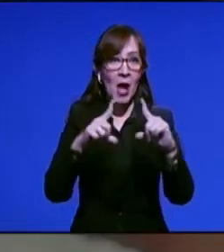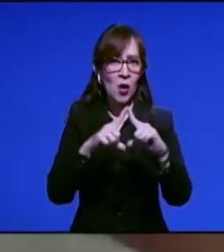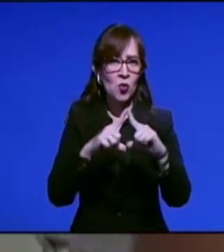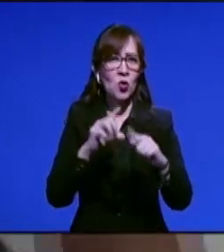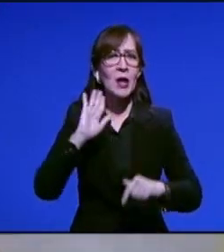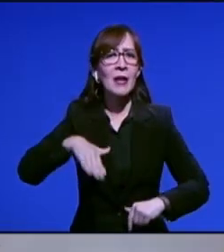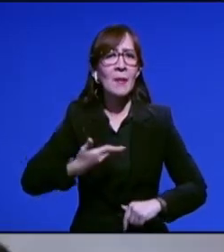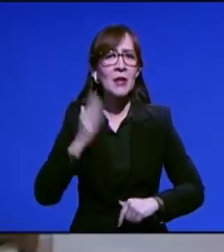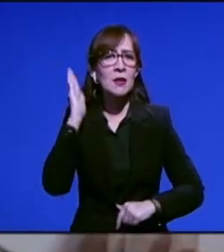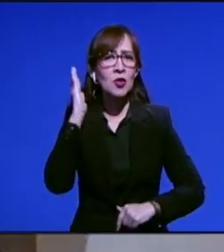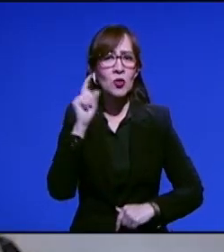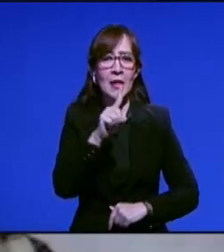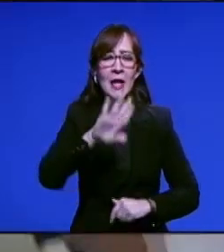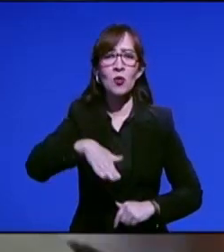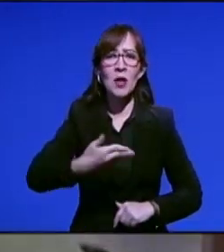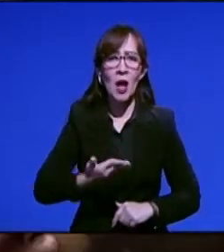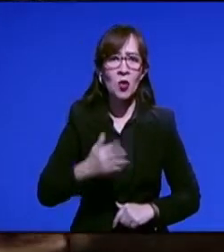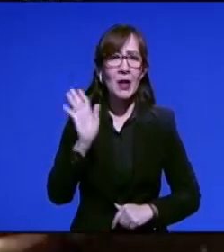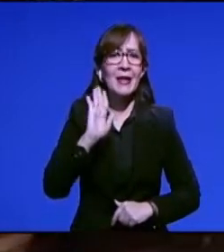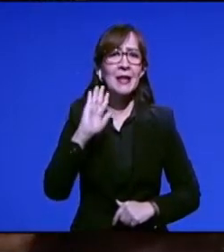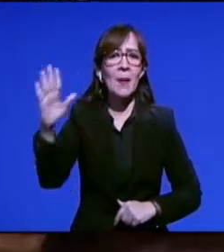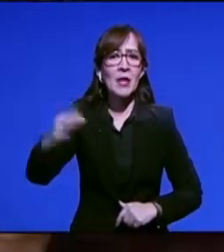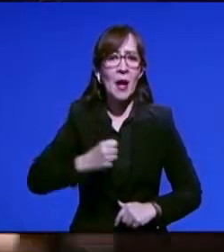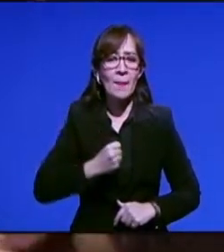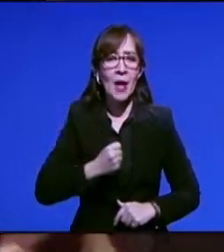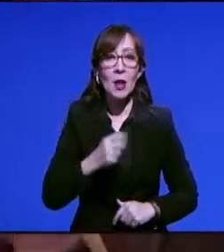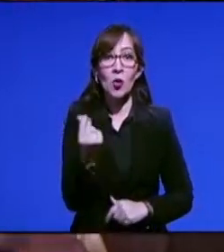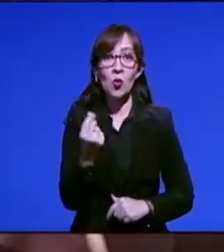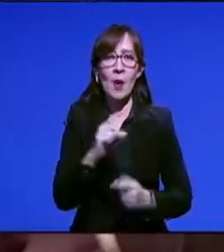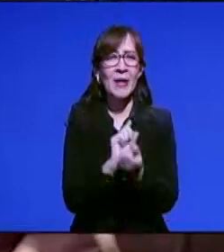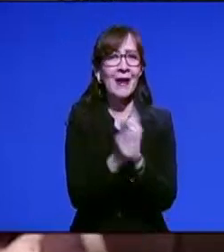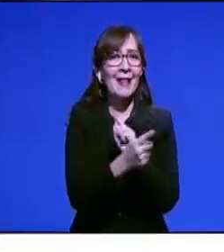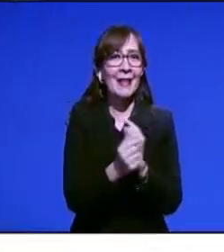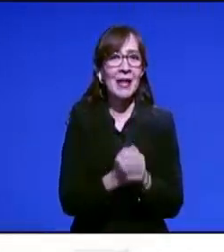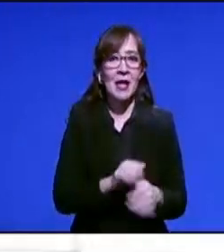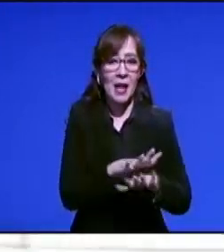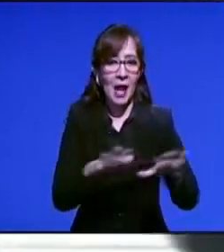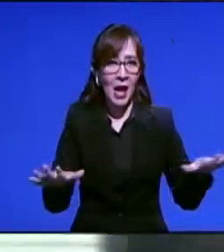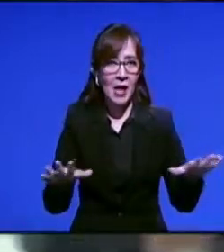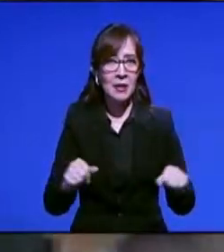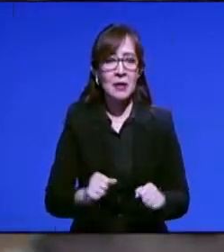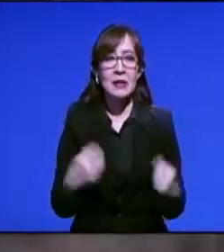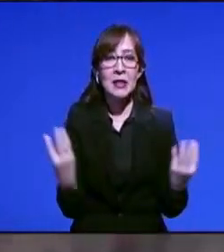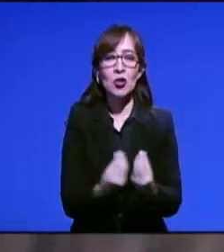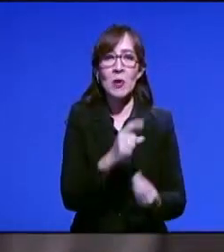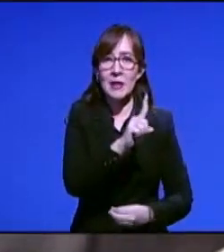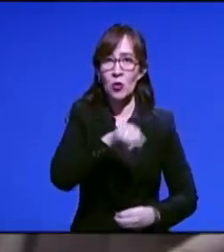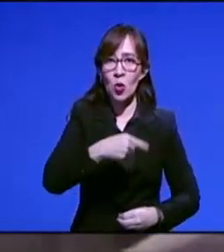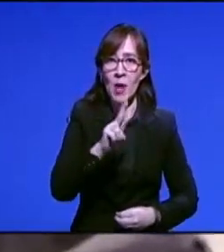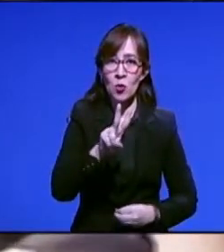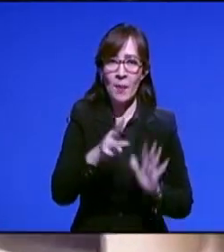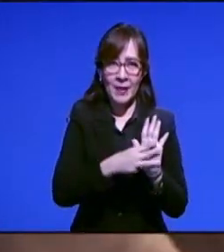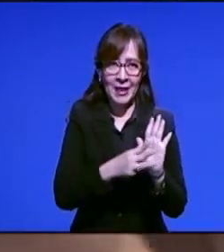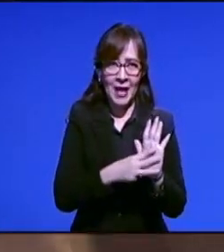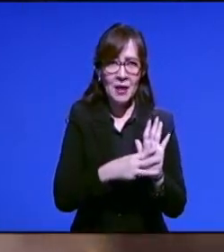pasca putusan, ahli waris tidak kunjung mendapat uang pergantian lahan senilai 1,2 miliar rupiah, sehingga mereka akhirnya menyegel